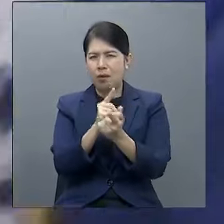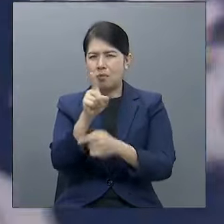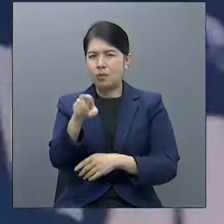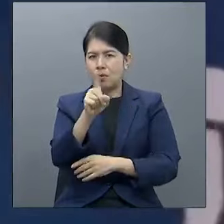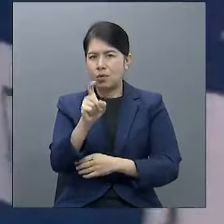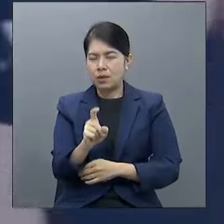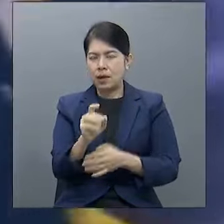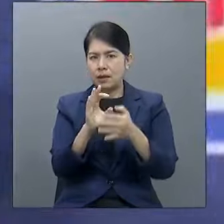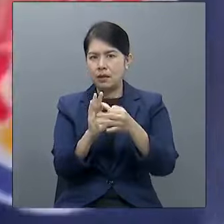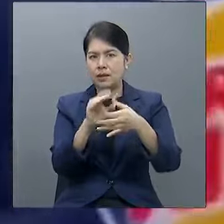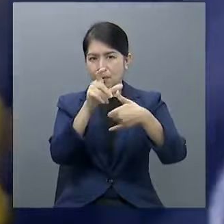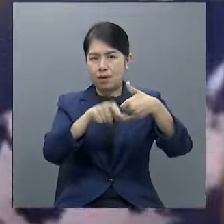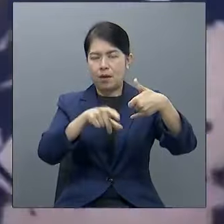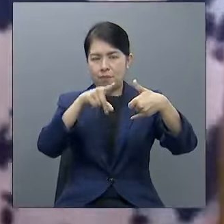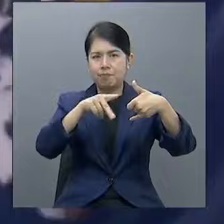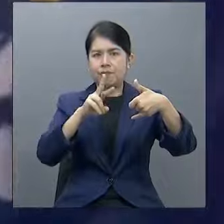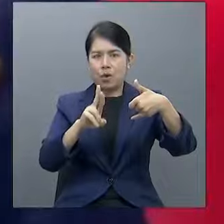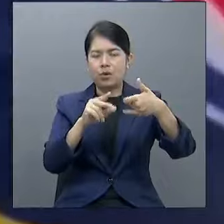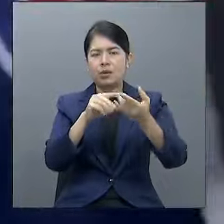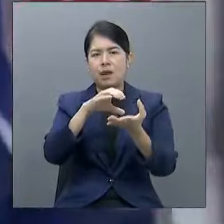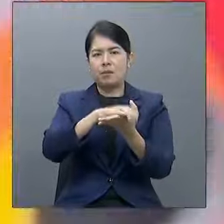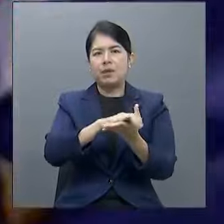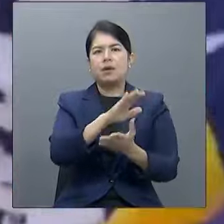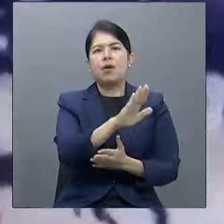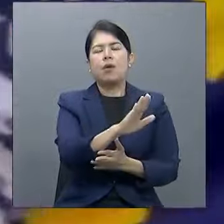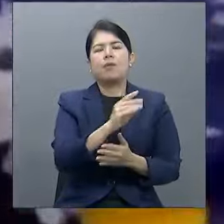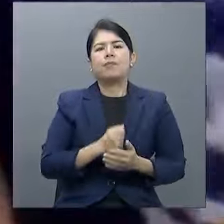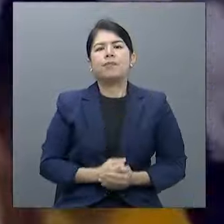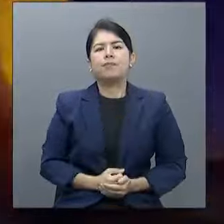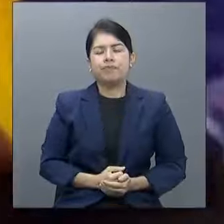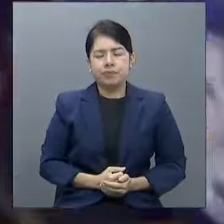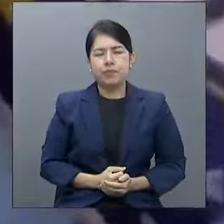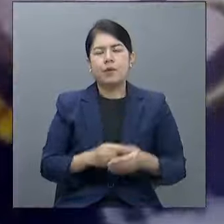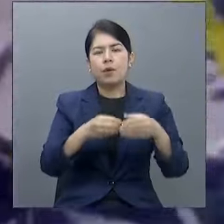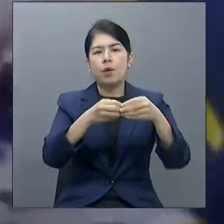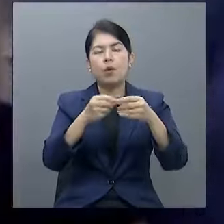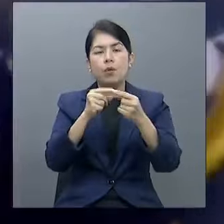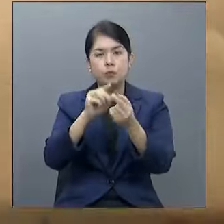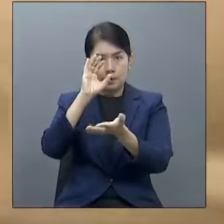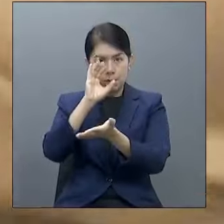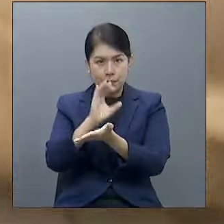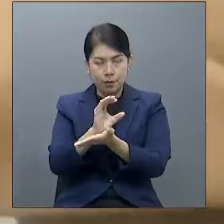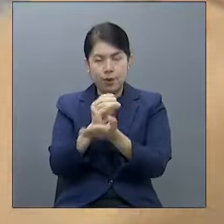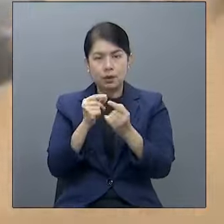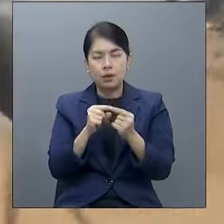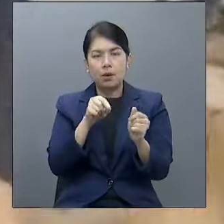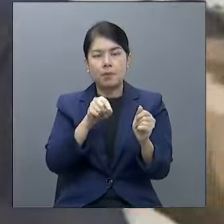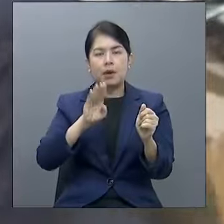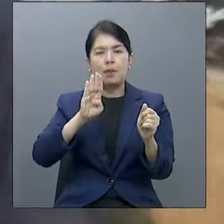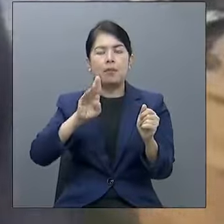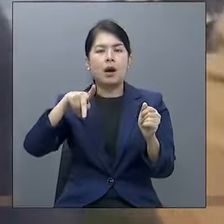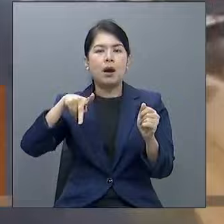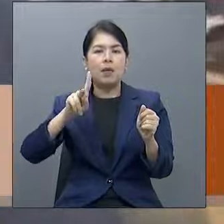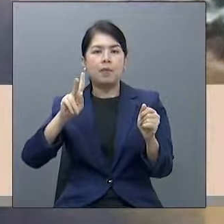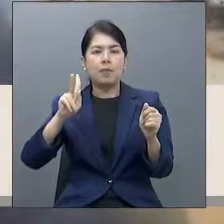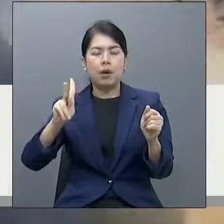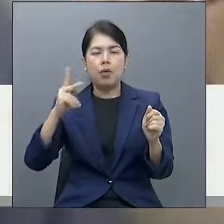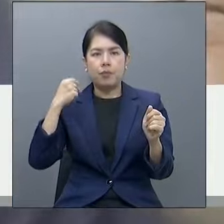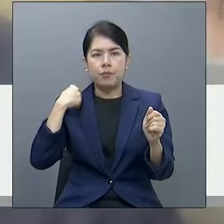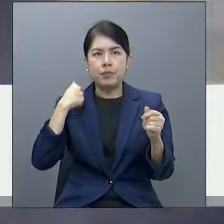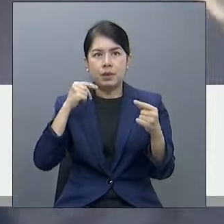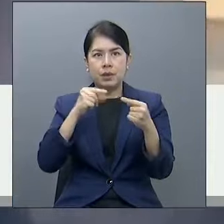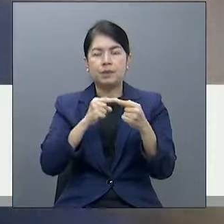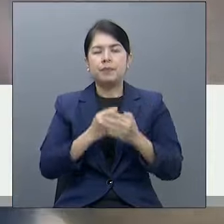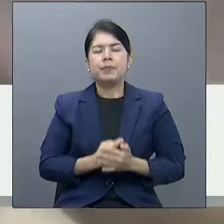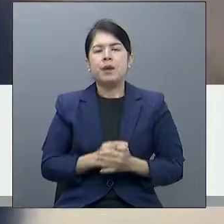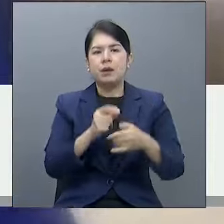คืบหน้าทางคดีกันบ้างค่ะพนักงานสอบสวนสถานีตำรวจภูธรบางปะกงควบคุมตัวช่วงที่นายกิตส่งฝากขังศาลจังหวัดฉะเชิงเท